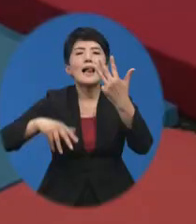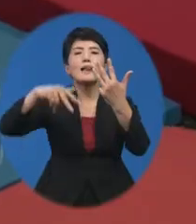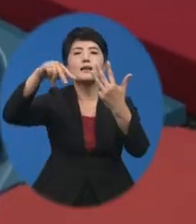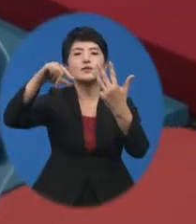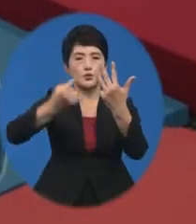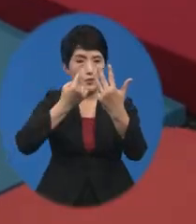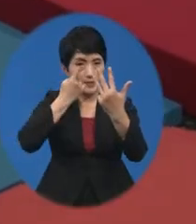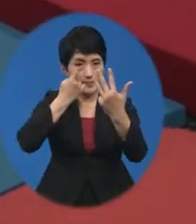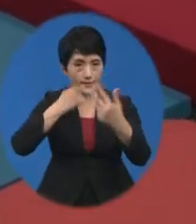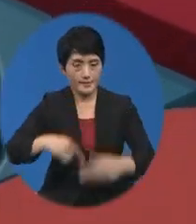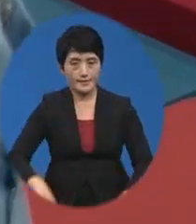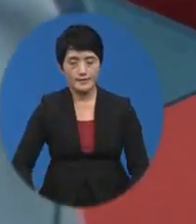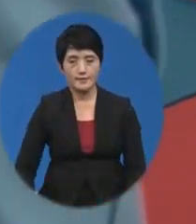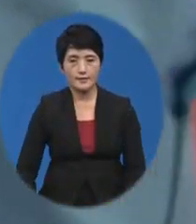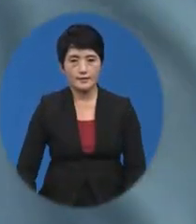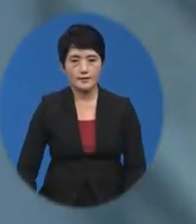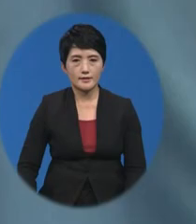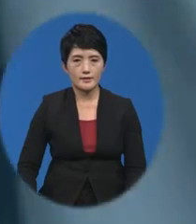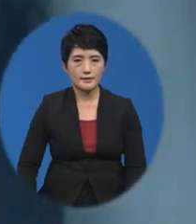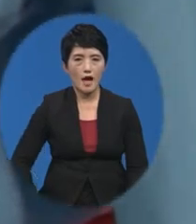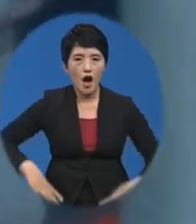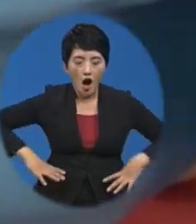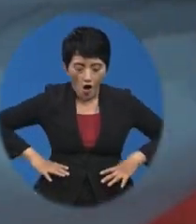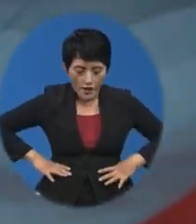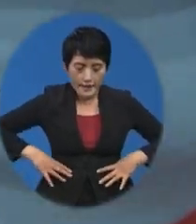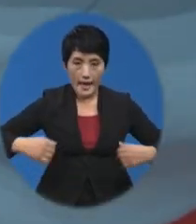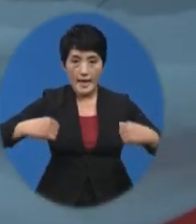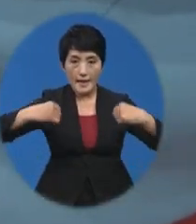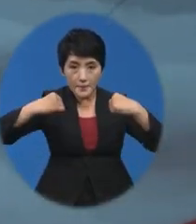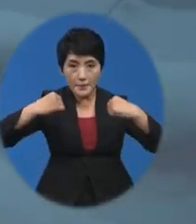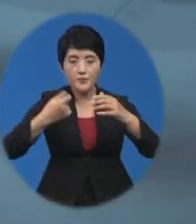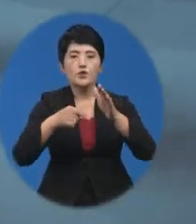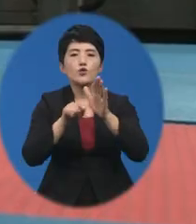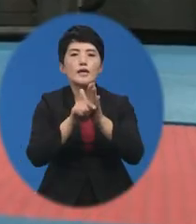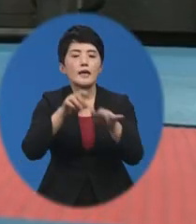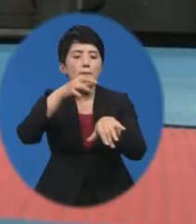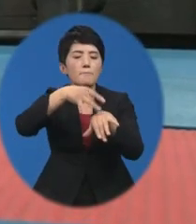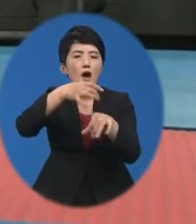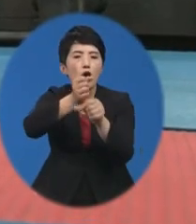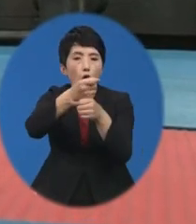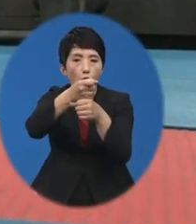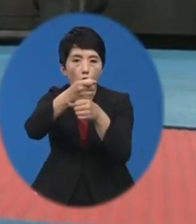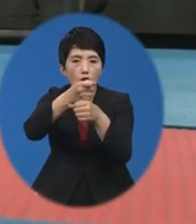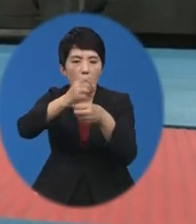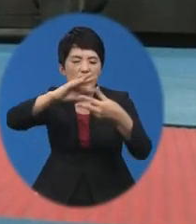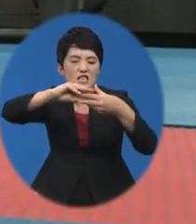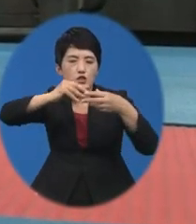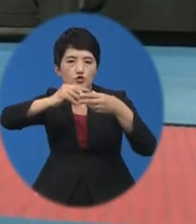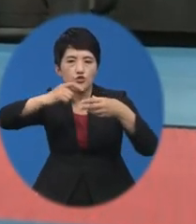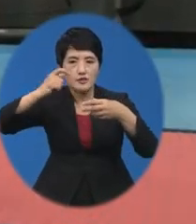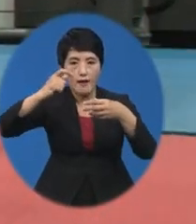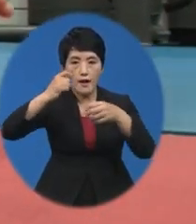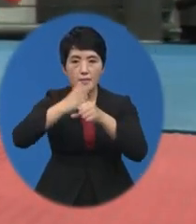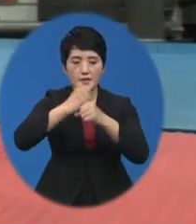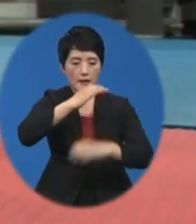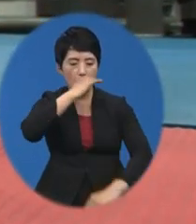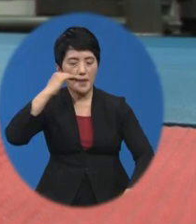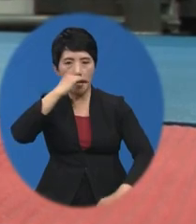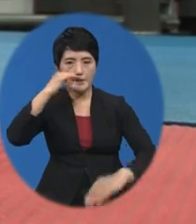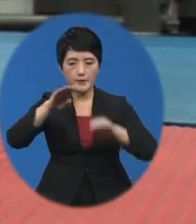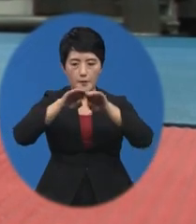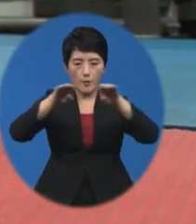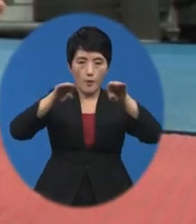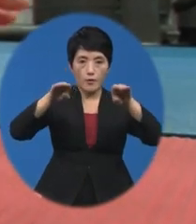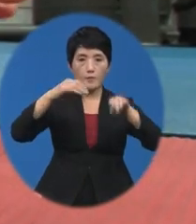유지하는데요. 허리 안정화 동작은 척추 주변의 약해진 근육을 자극해서 척추를 올바르게 잡아주는